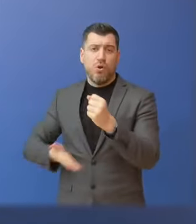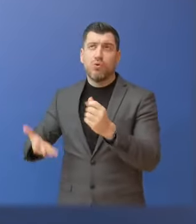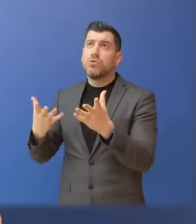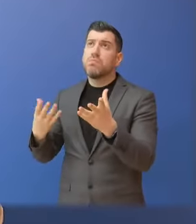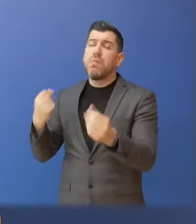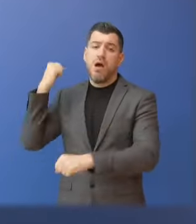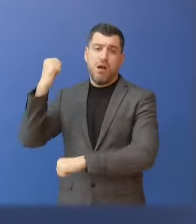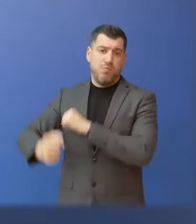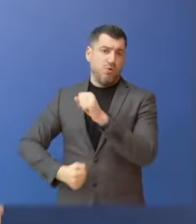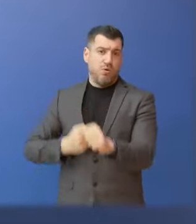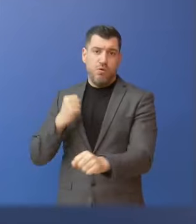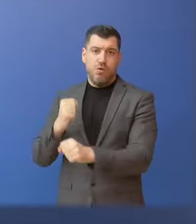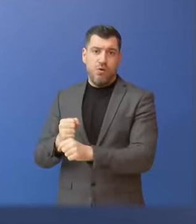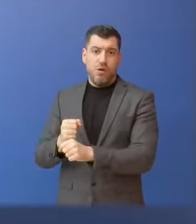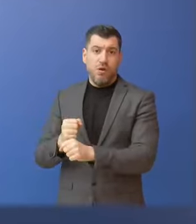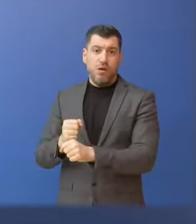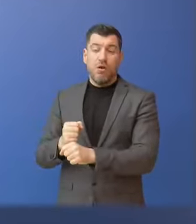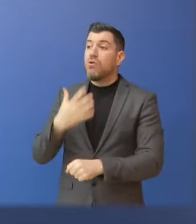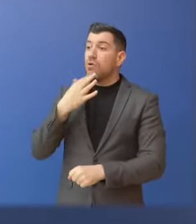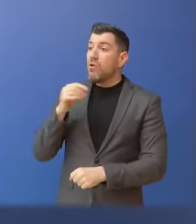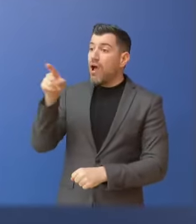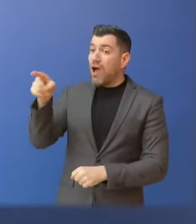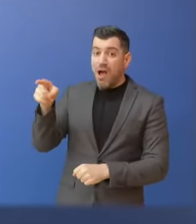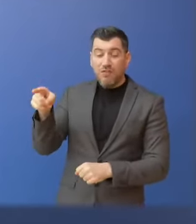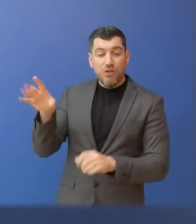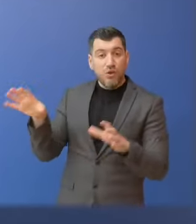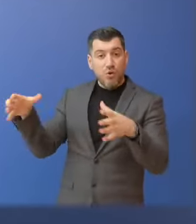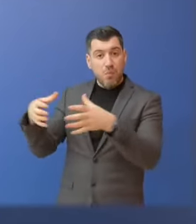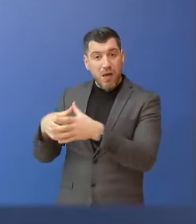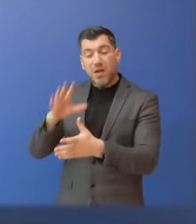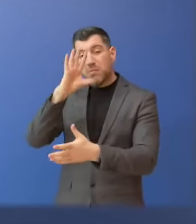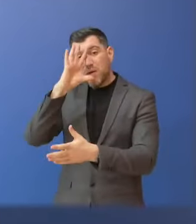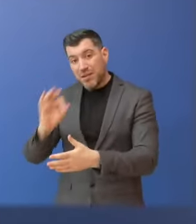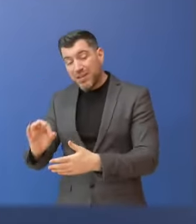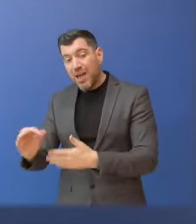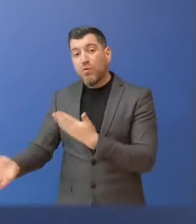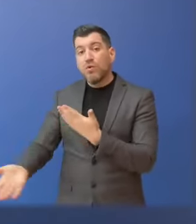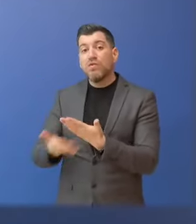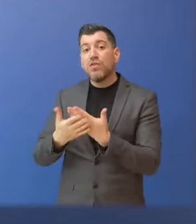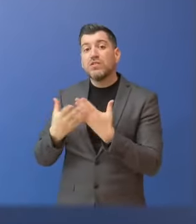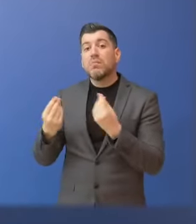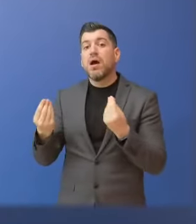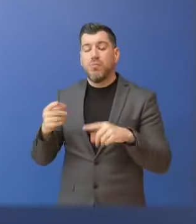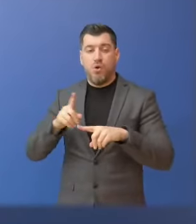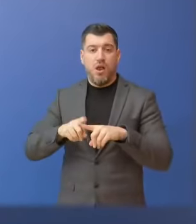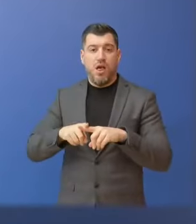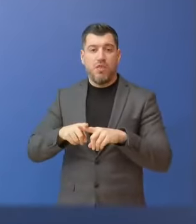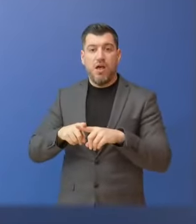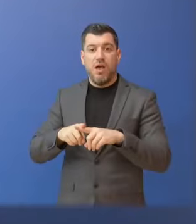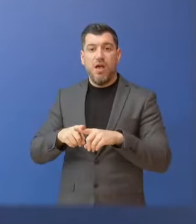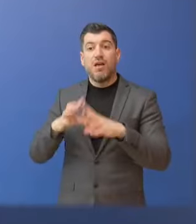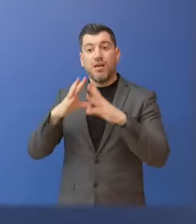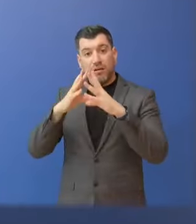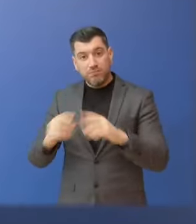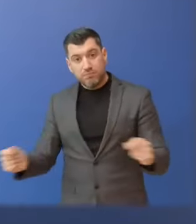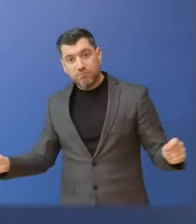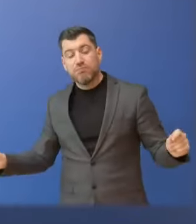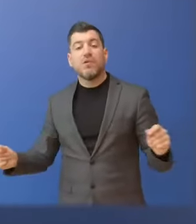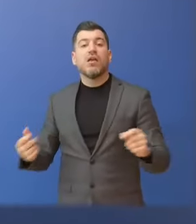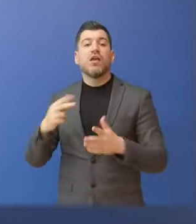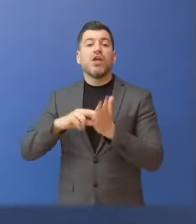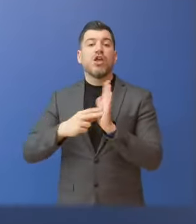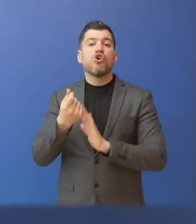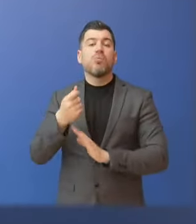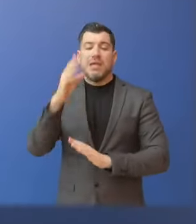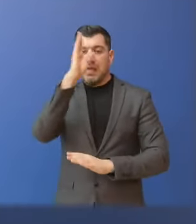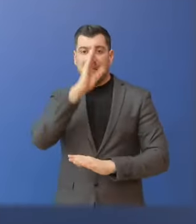από αυτούς που έχουν αντιμετωπίσει με πολύ πιο δύσκολο τρόπο αυτές τις πρωτοφανής κρίσεις και την εισαγόμενη πληθωριστική κρίση η αύξηση του